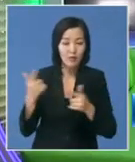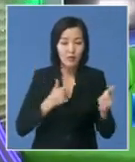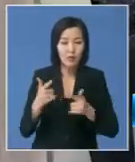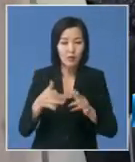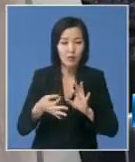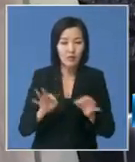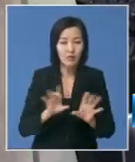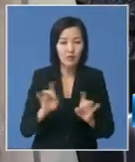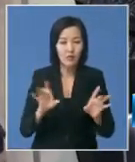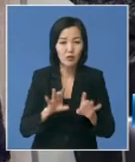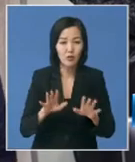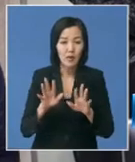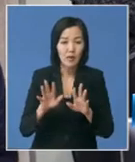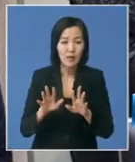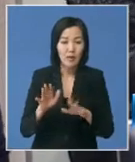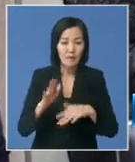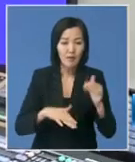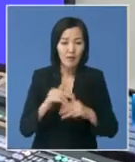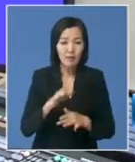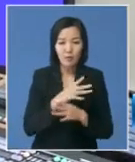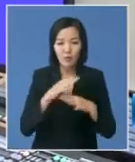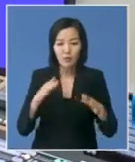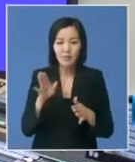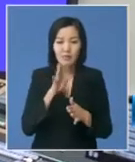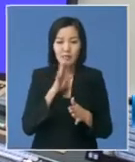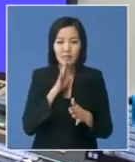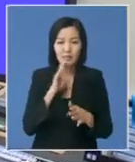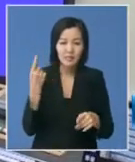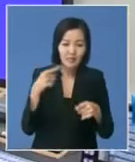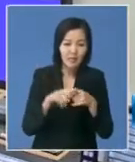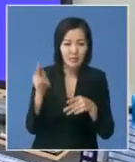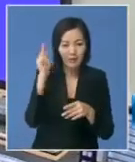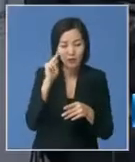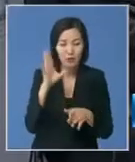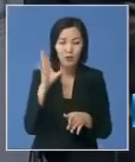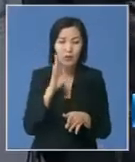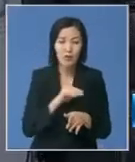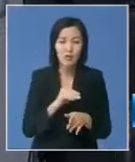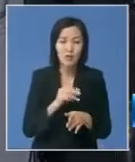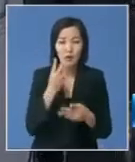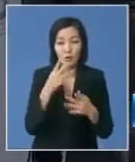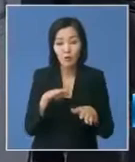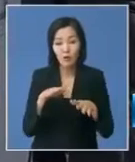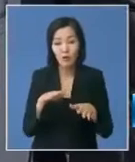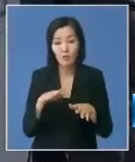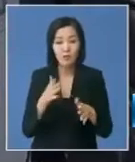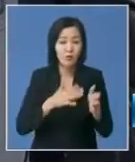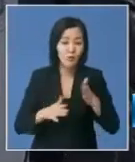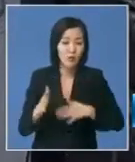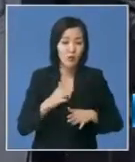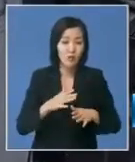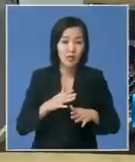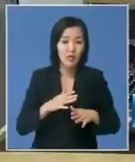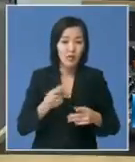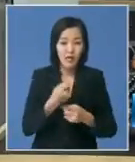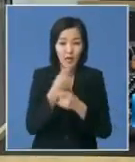түсіндірді. Мұндағы мамандардың да басым бөлігі қыз-келіншектер. Техника тілін тапқан, көрерменге жаққан. Ел аймағына хабар тарататын